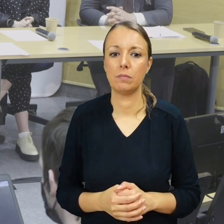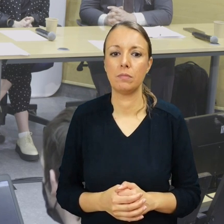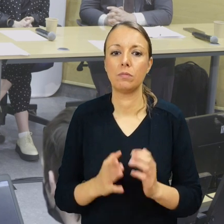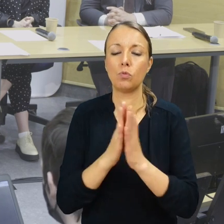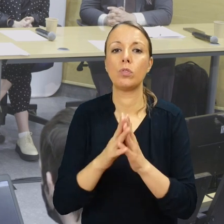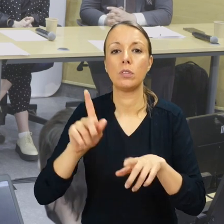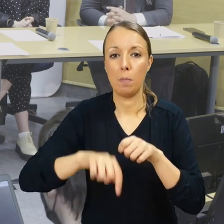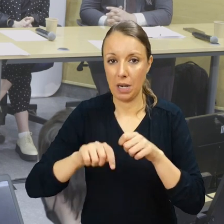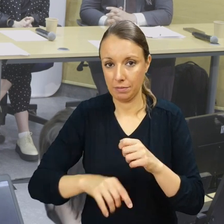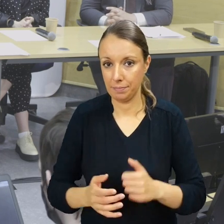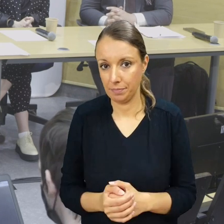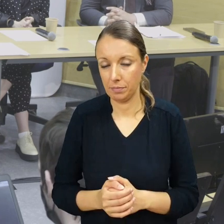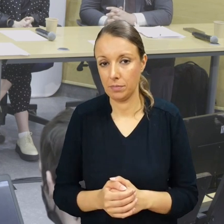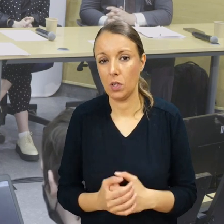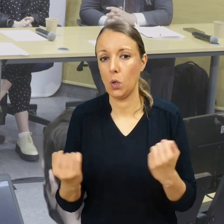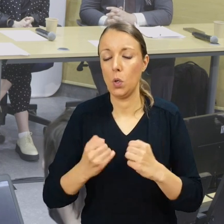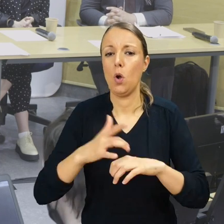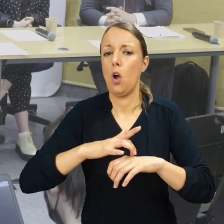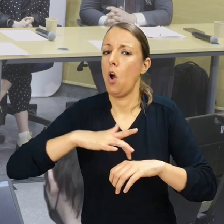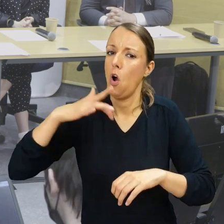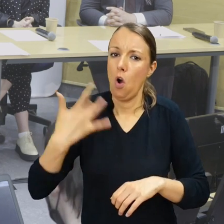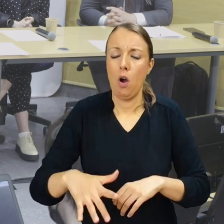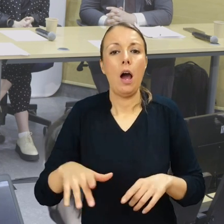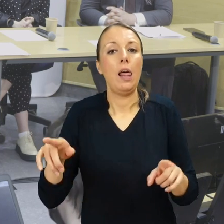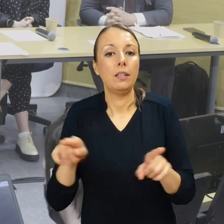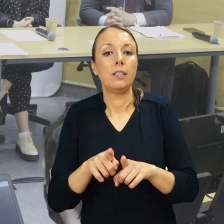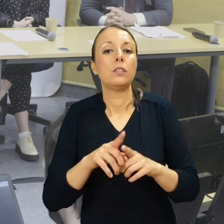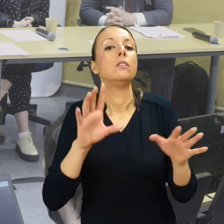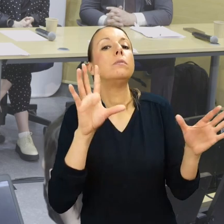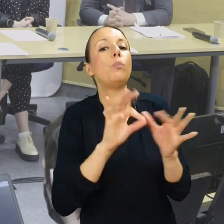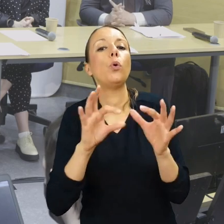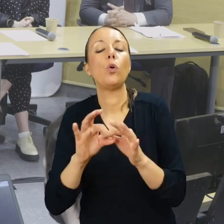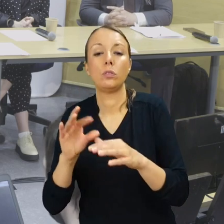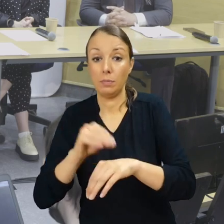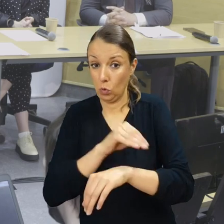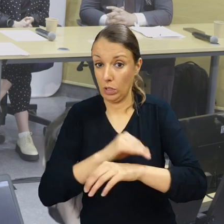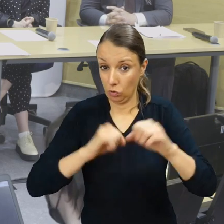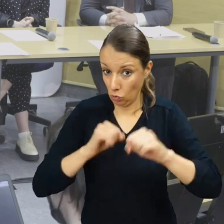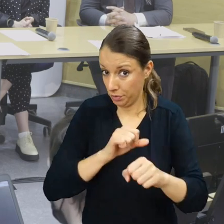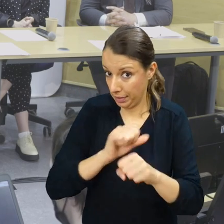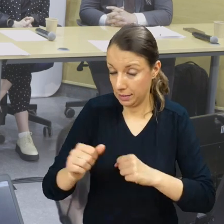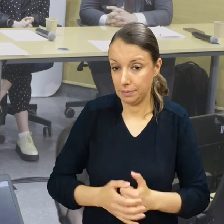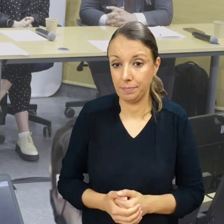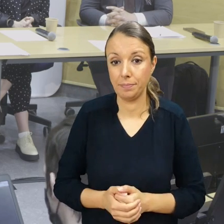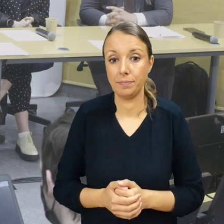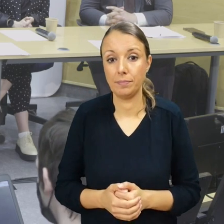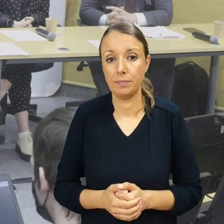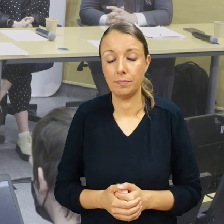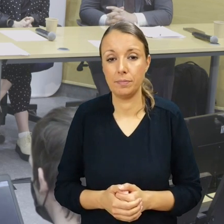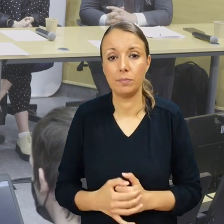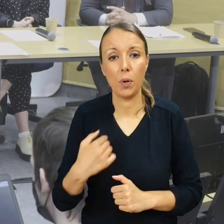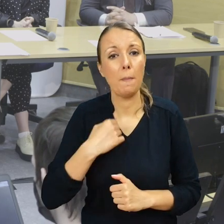na pewną okrutną, ale logiczną spójność tej metodyki sądu. Bo jeżeli, i ja patrzę na to z